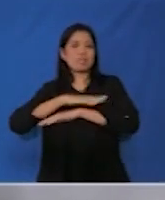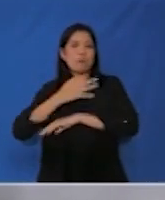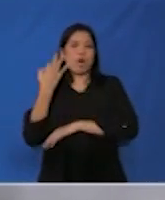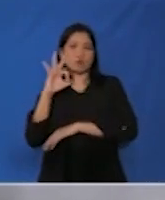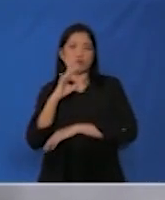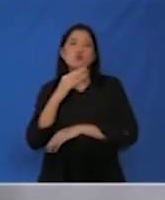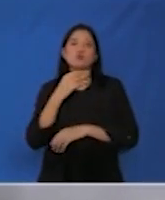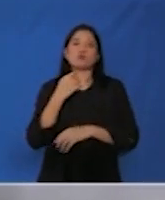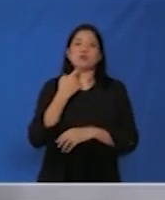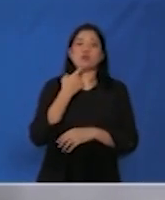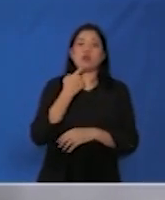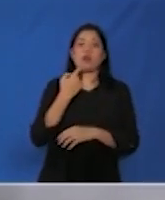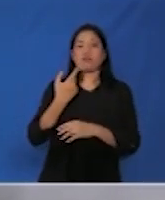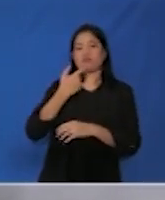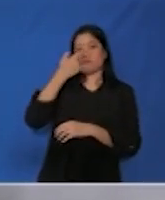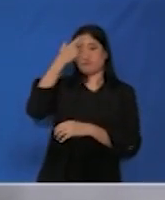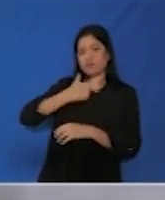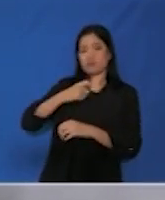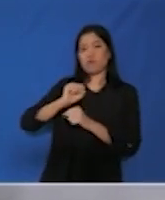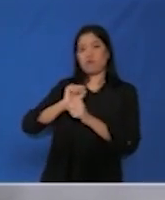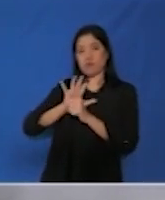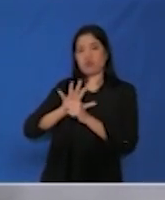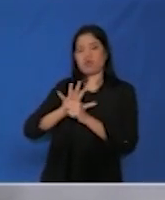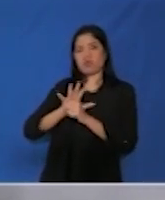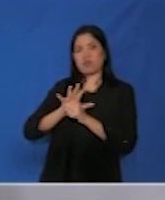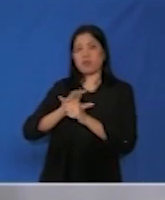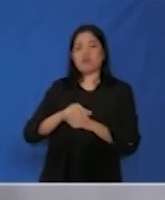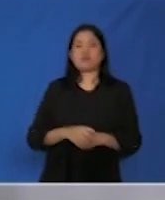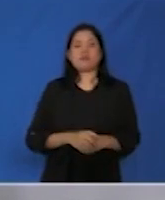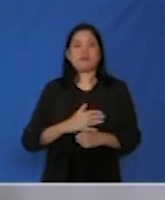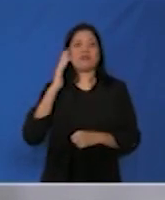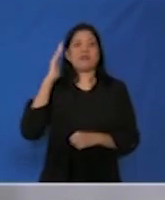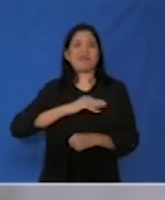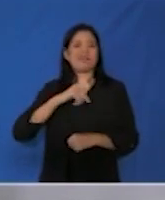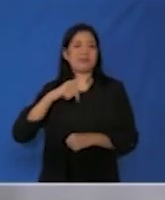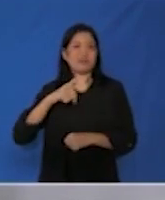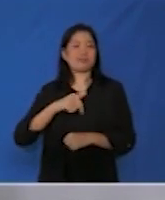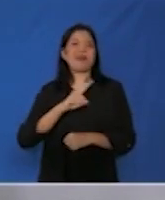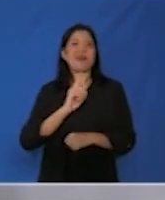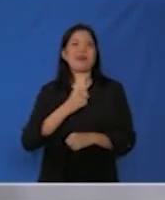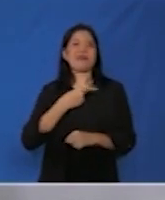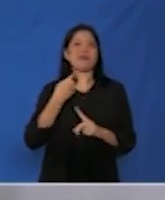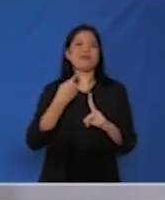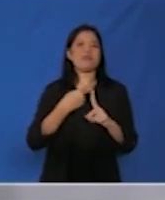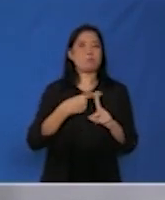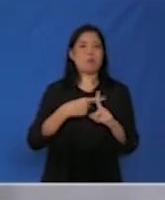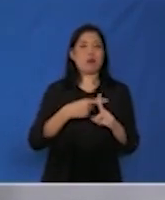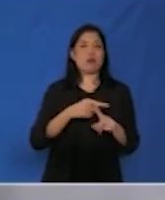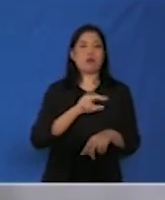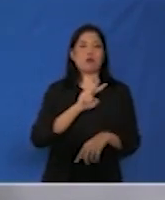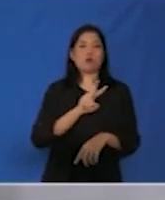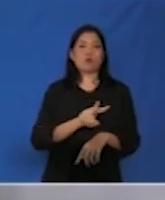konflik 19 yang sudah berada di rumah sakit pada hari ini terdapat penambahan